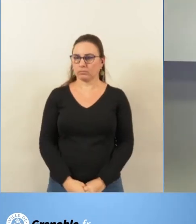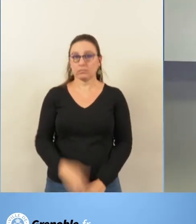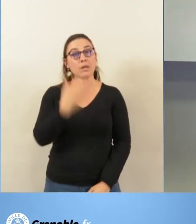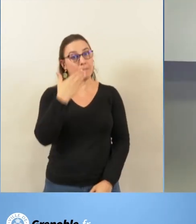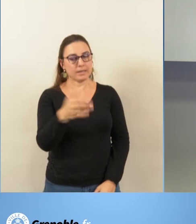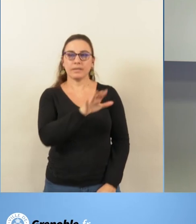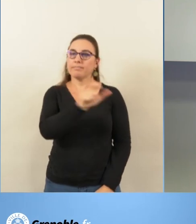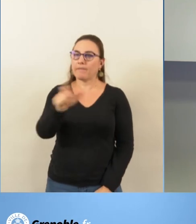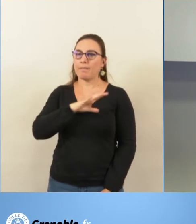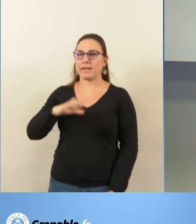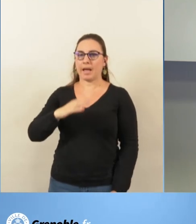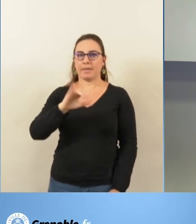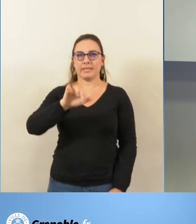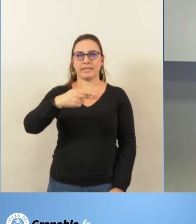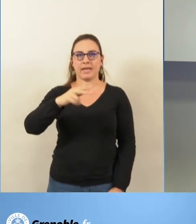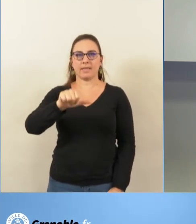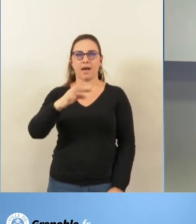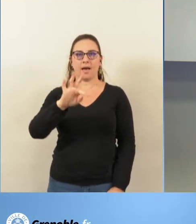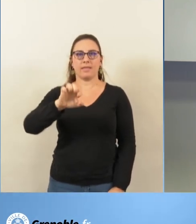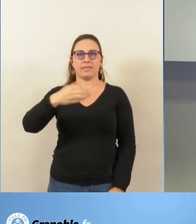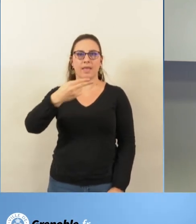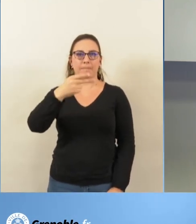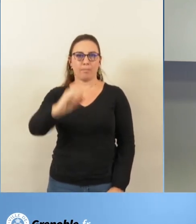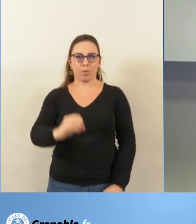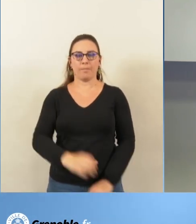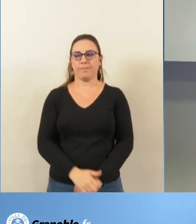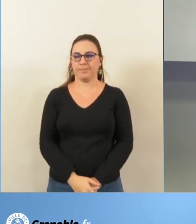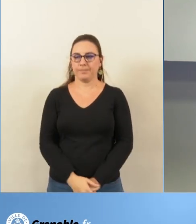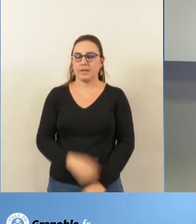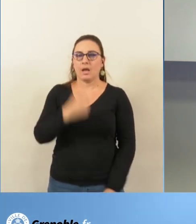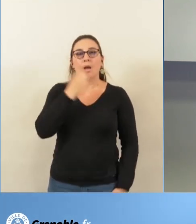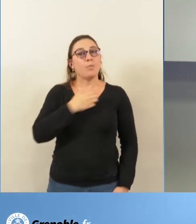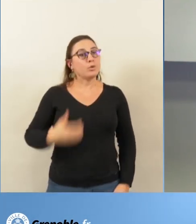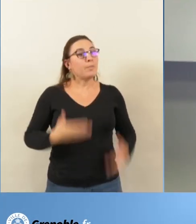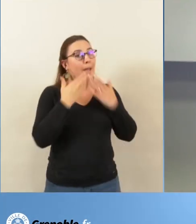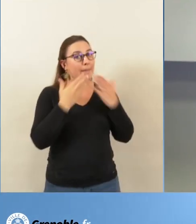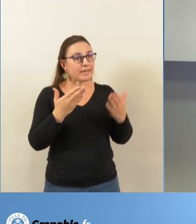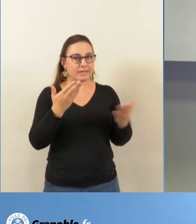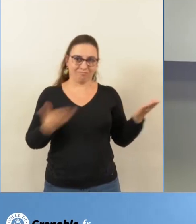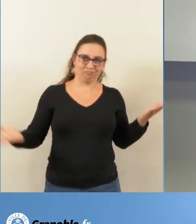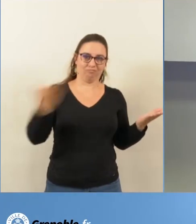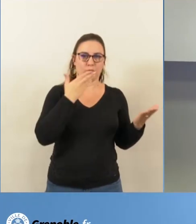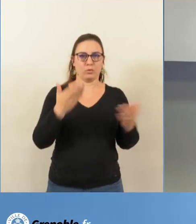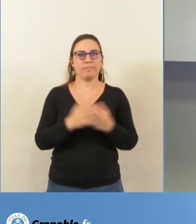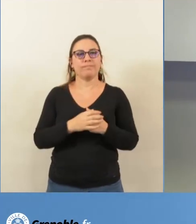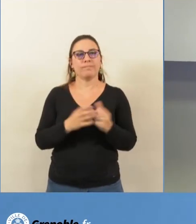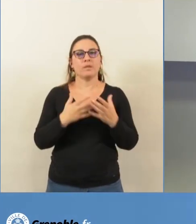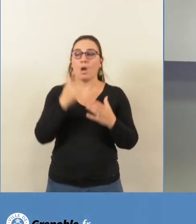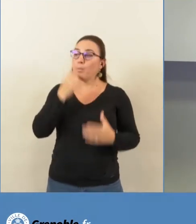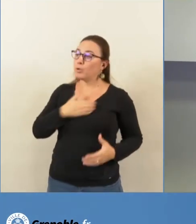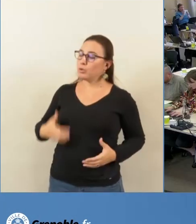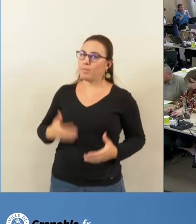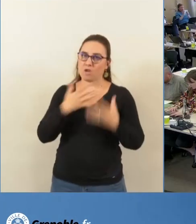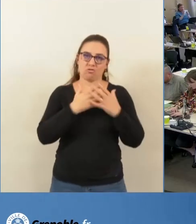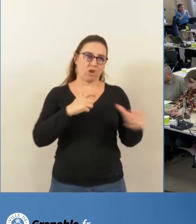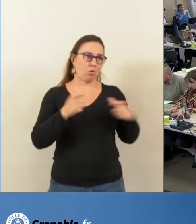madame merci Monsieur le Maire bonjour à toutes et à toutes Monsieur le Maire chers collègues nous ferons une